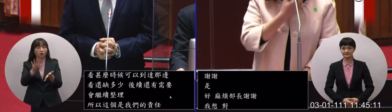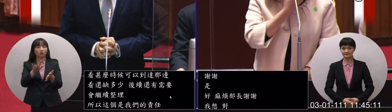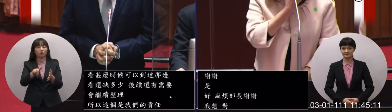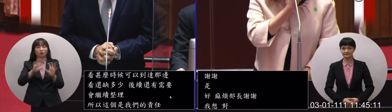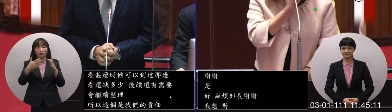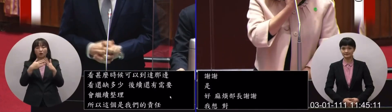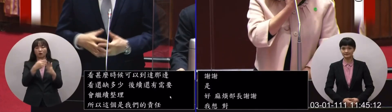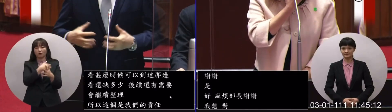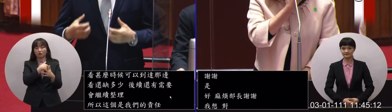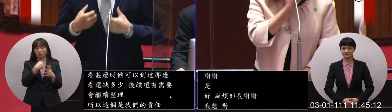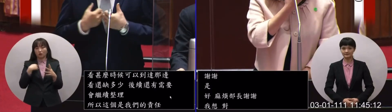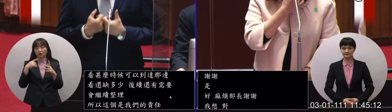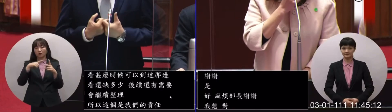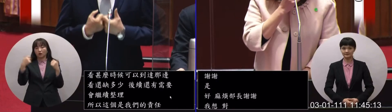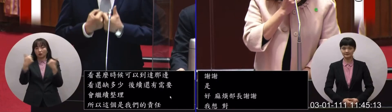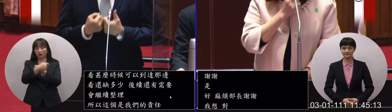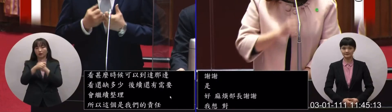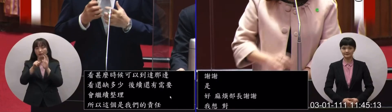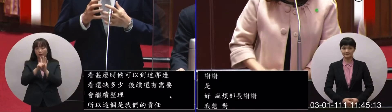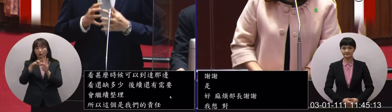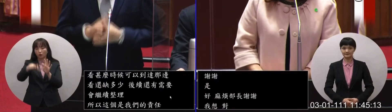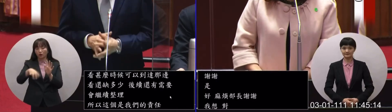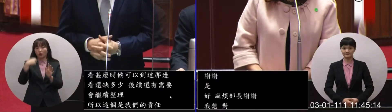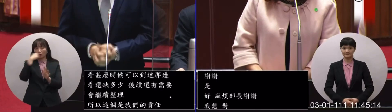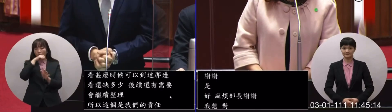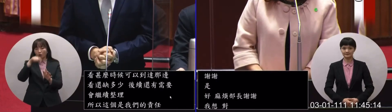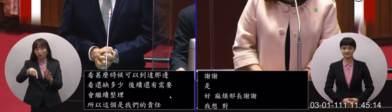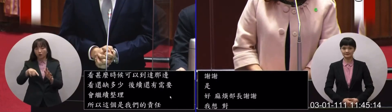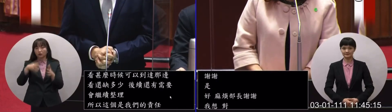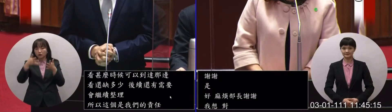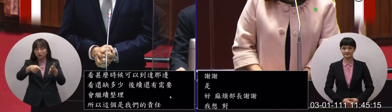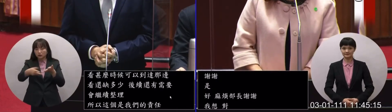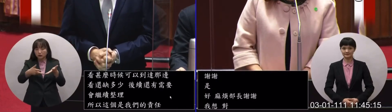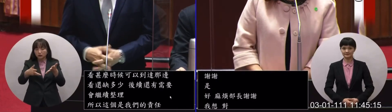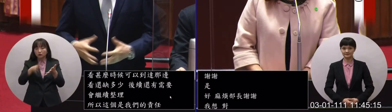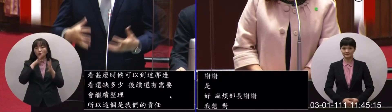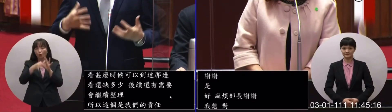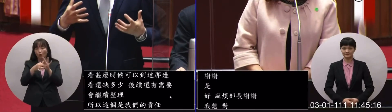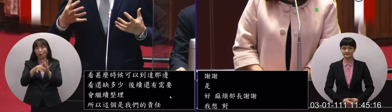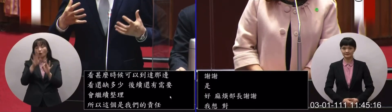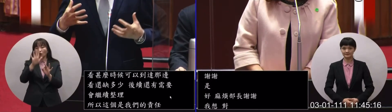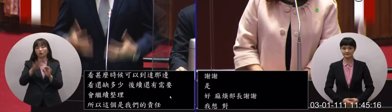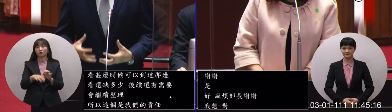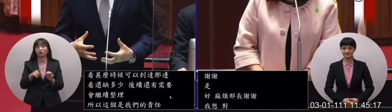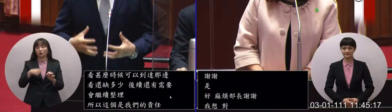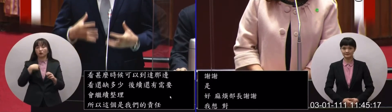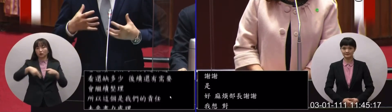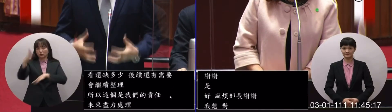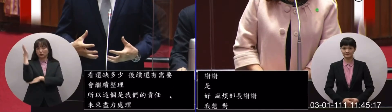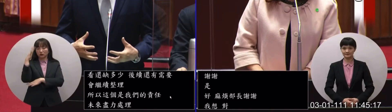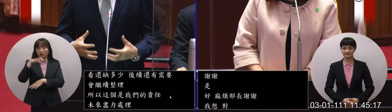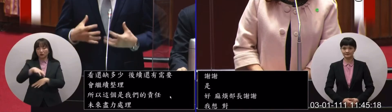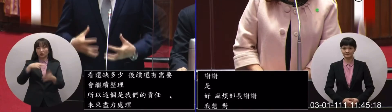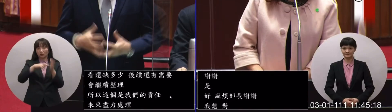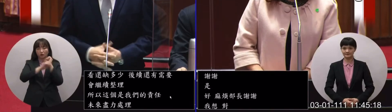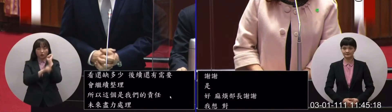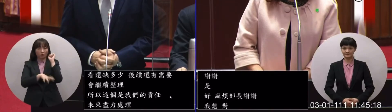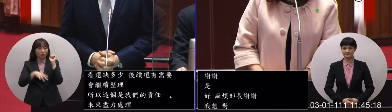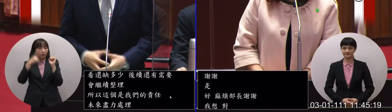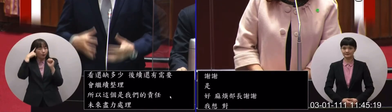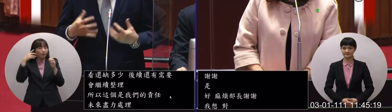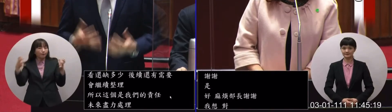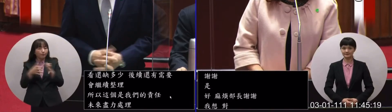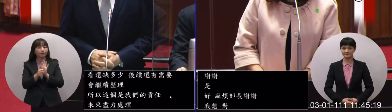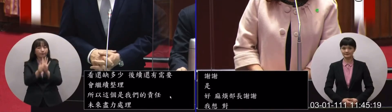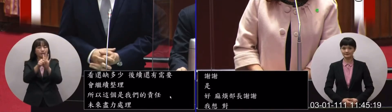的这个代表处已经和我们这边就这件事情取得紧密的联系。那我知道行政部门、立法部门大家都想要